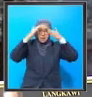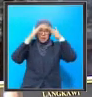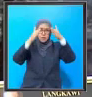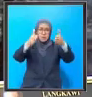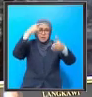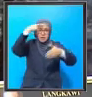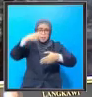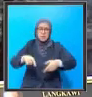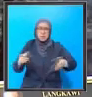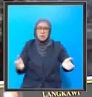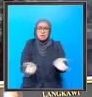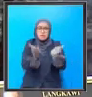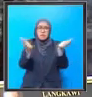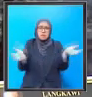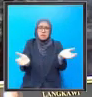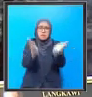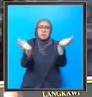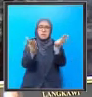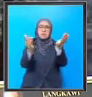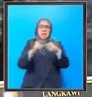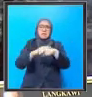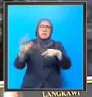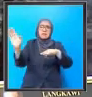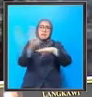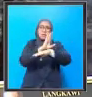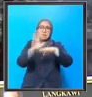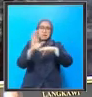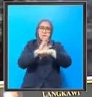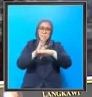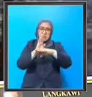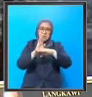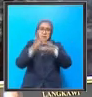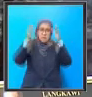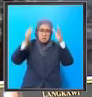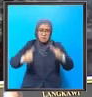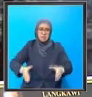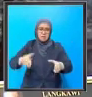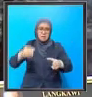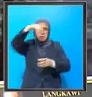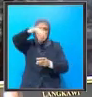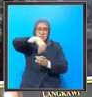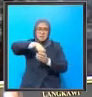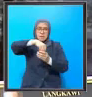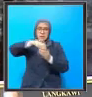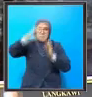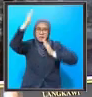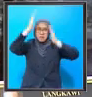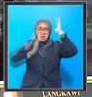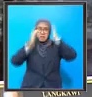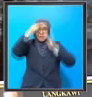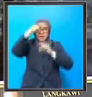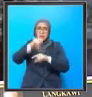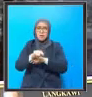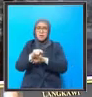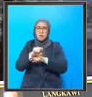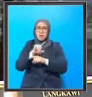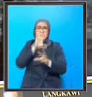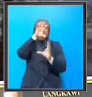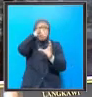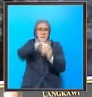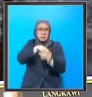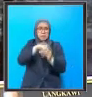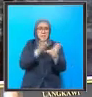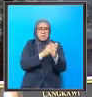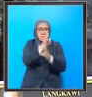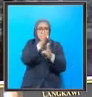menggalakkan pelabon dalaman labor tebakan memasuki dalam bidang-bidang